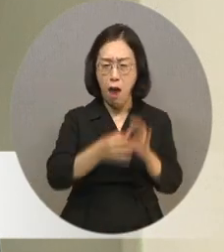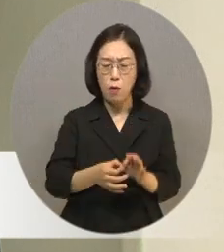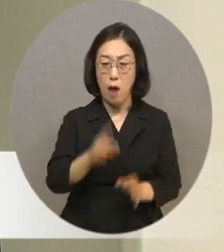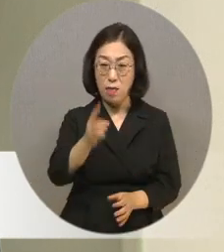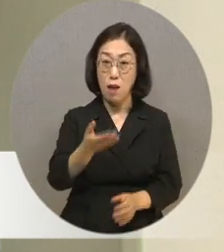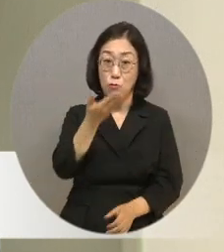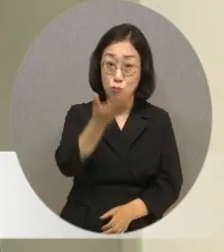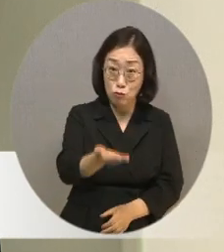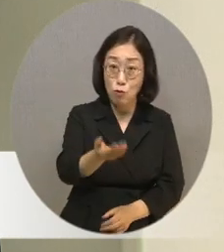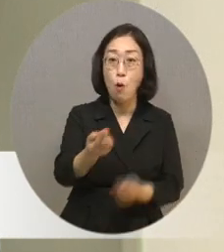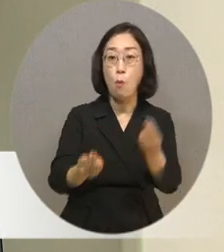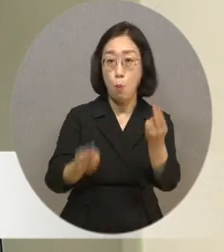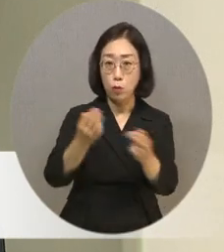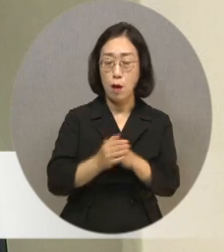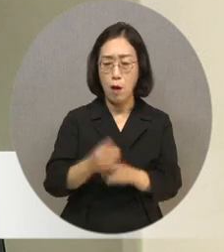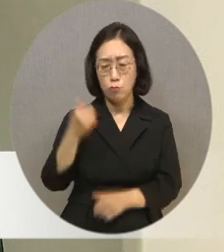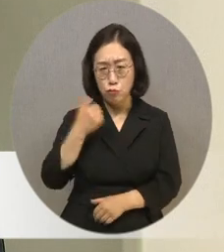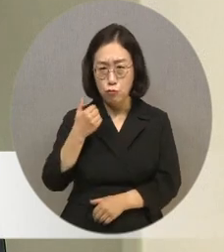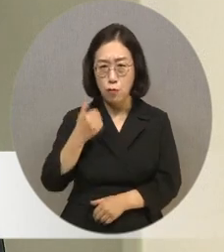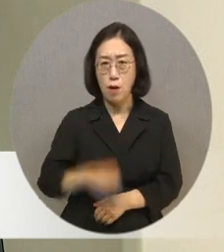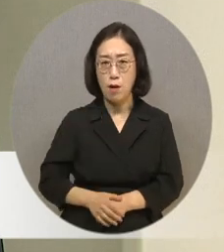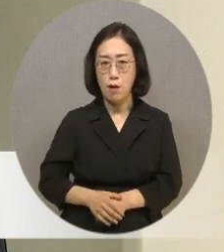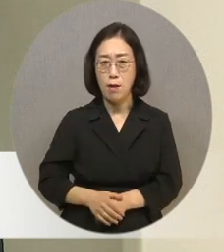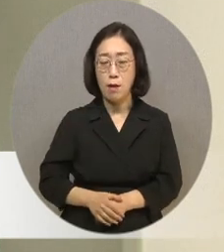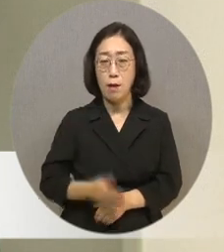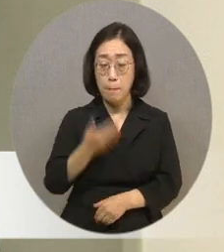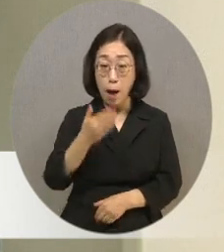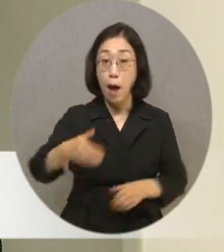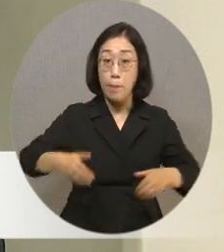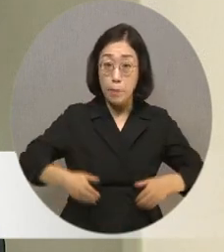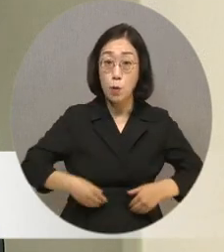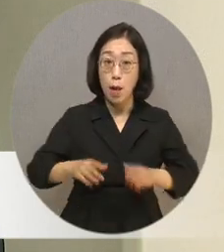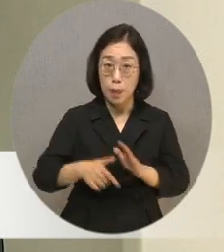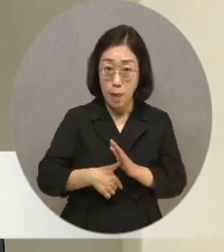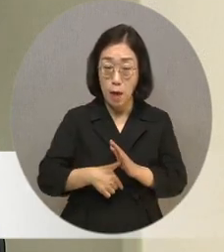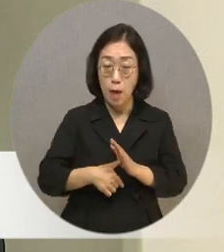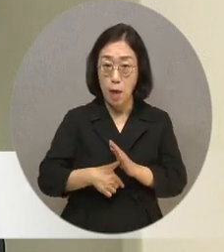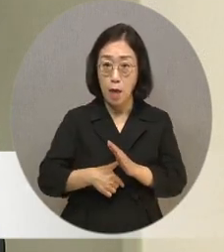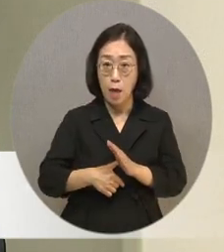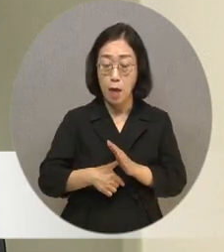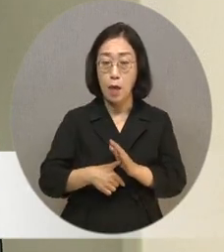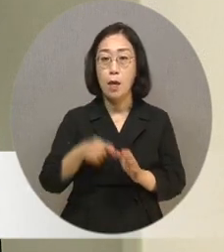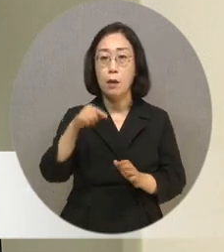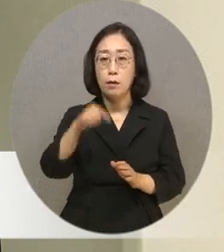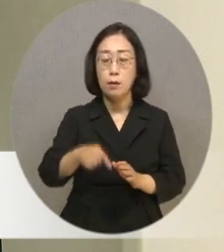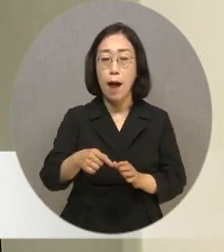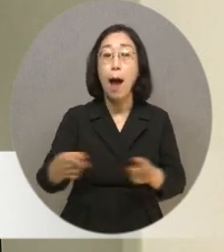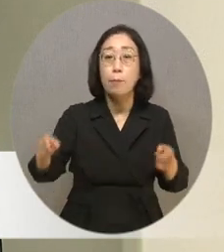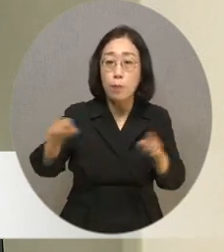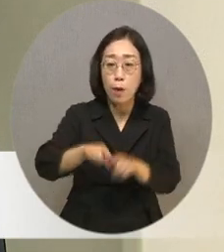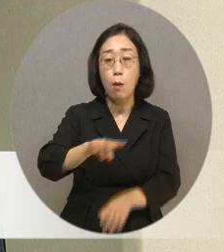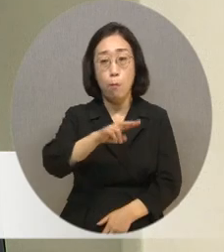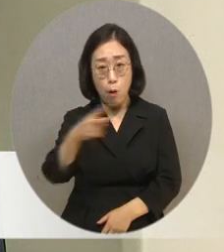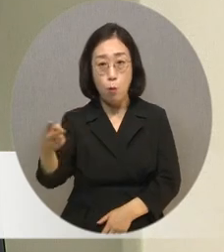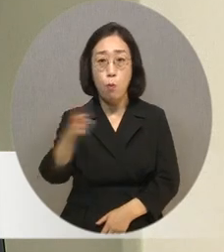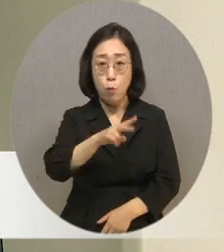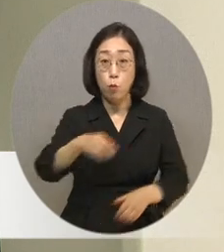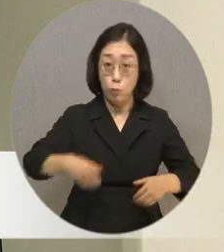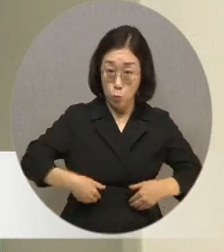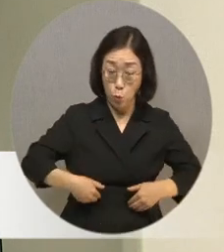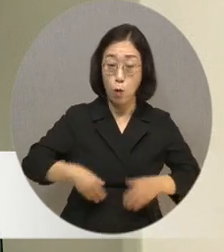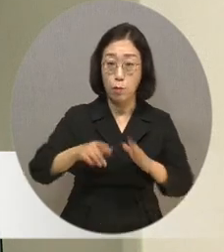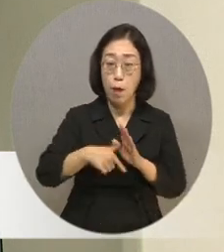지원보다는 그러니까 누군가에게 이제 배분 기간에 차량을 그냥 하나 주는 것보다는 함께 정말 필요한